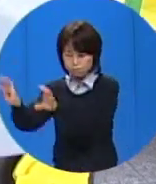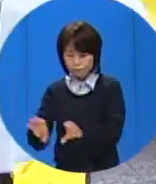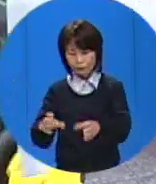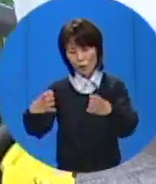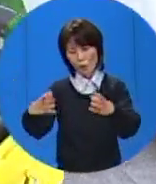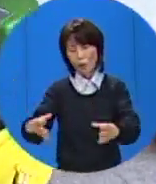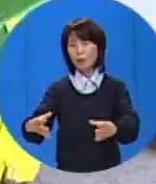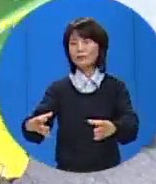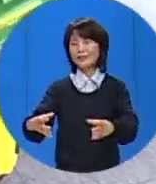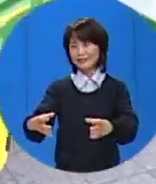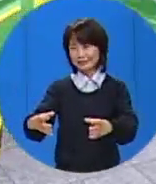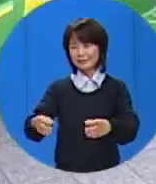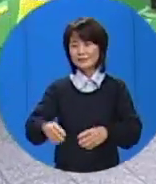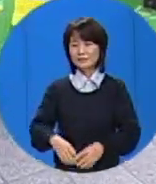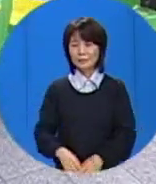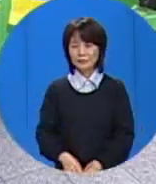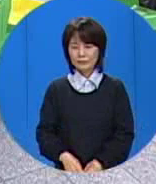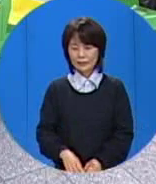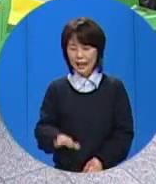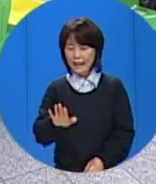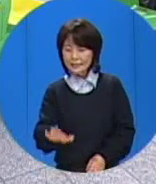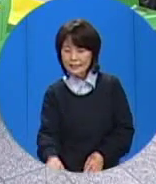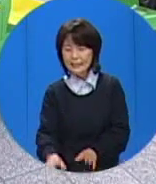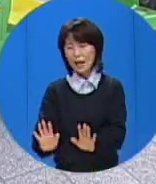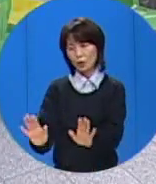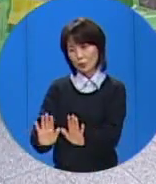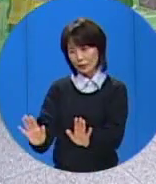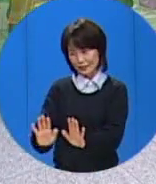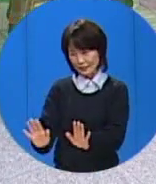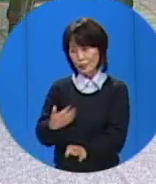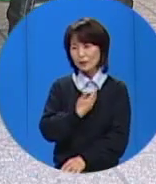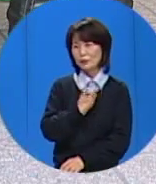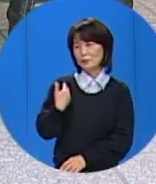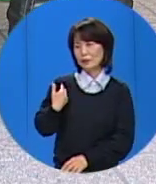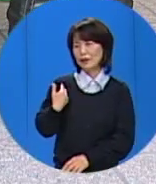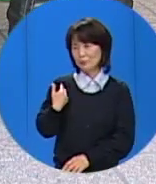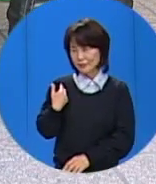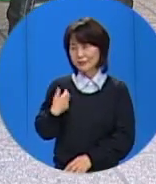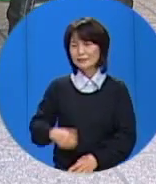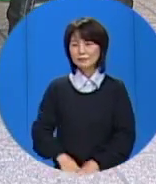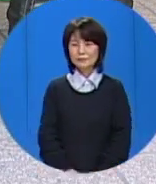おもちゃになります。1、2歳の小さなお子様から楽しんでいただけます。